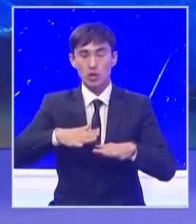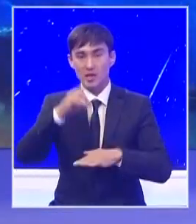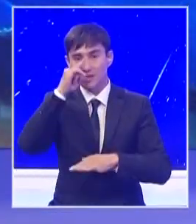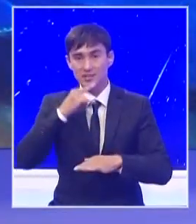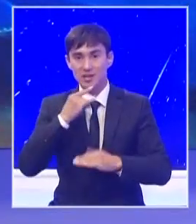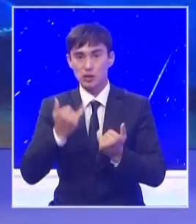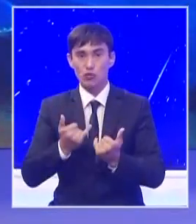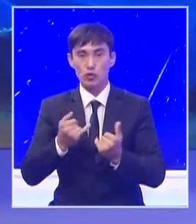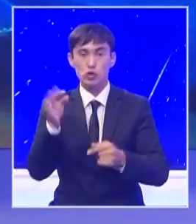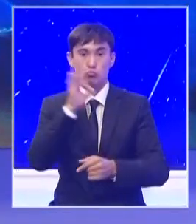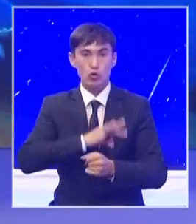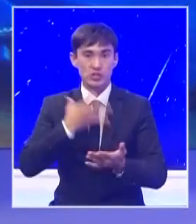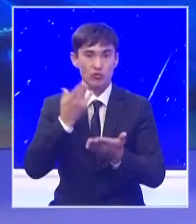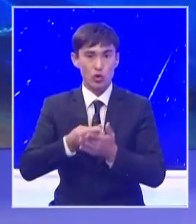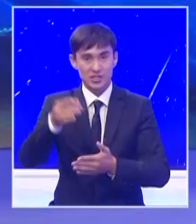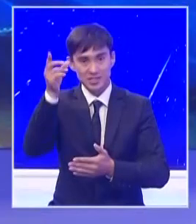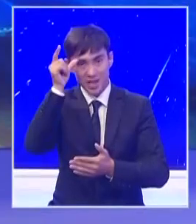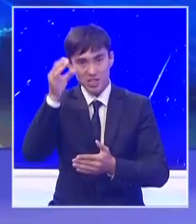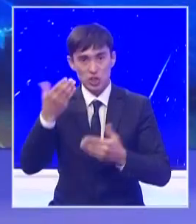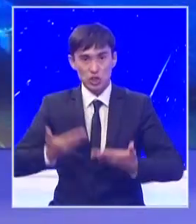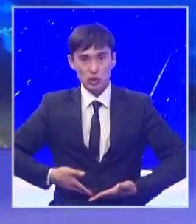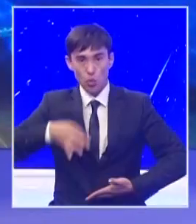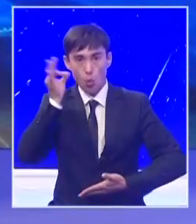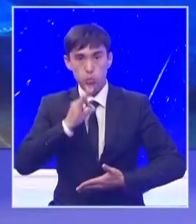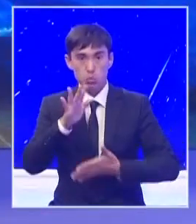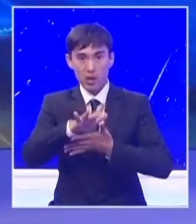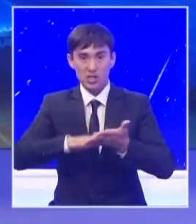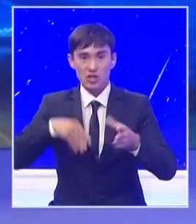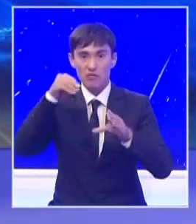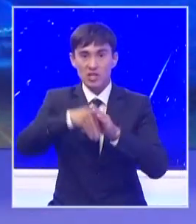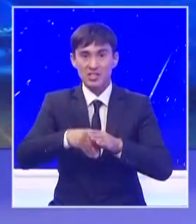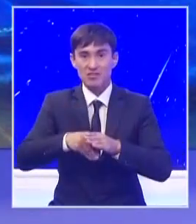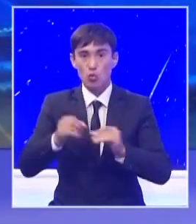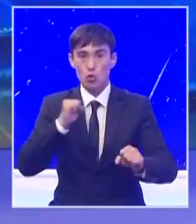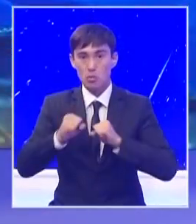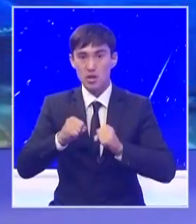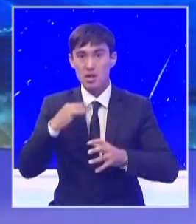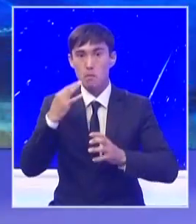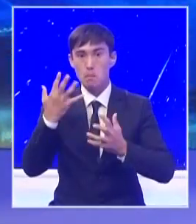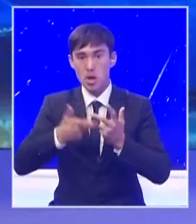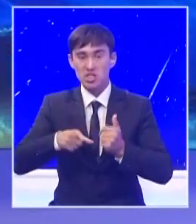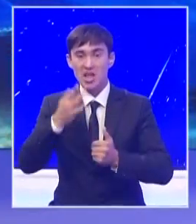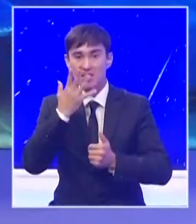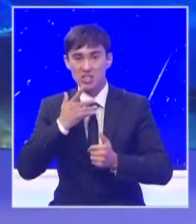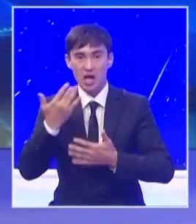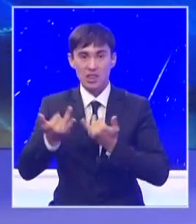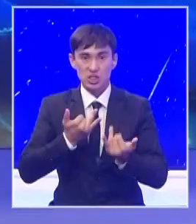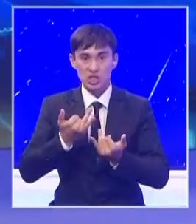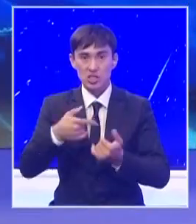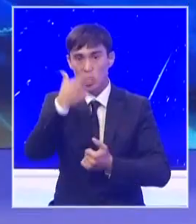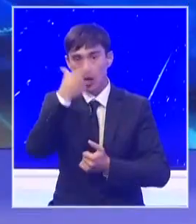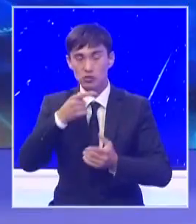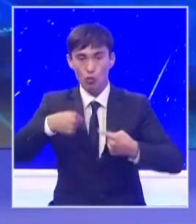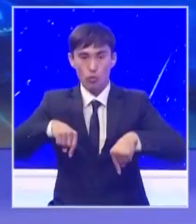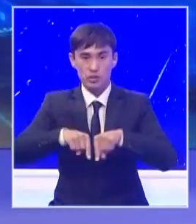Казахстана. И сегодня, используя свои знания и жизненный опыт, он продолжает вносить вклад в укрепление межэтнических отношений и толерантности